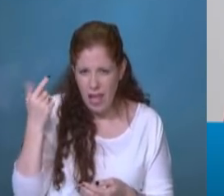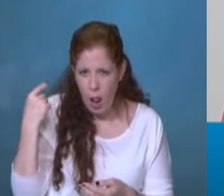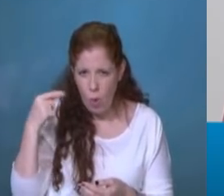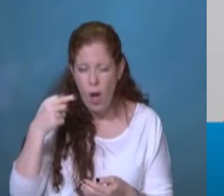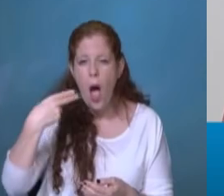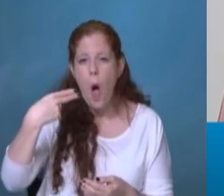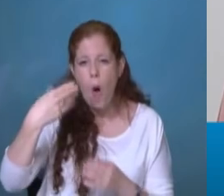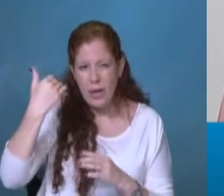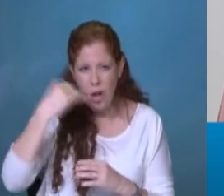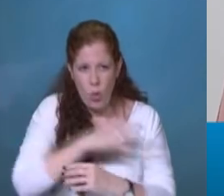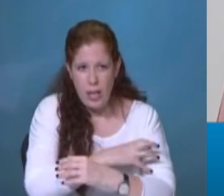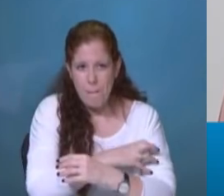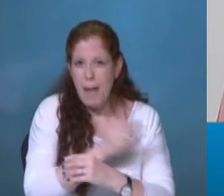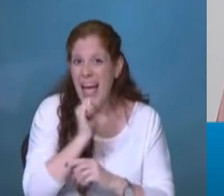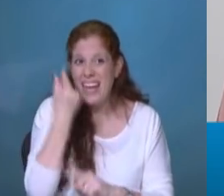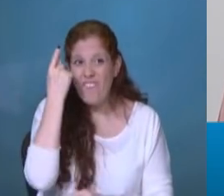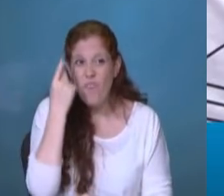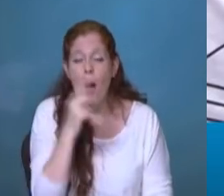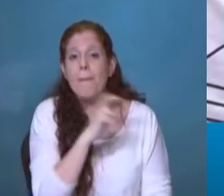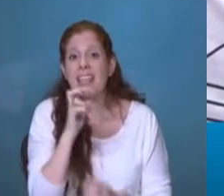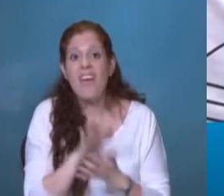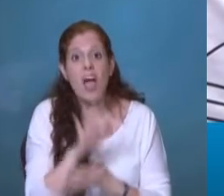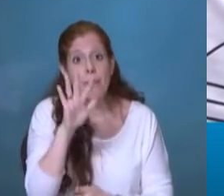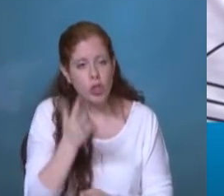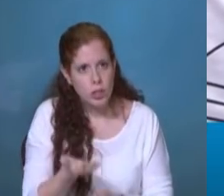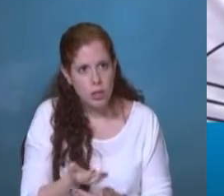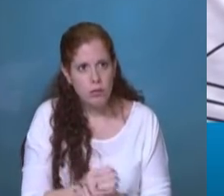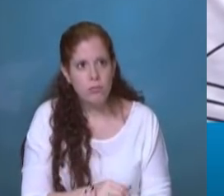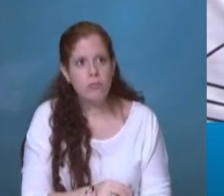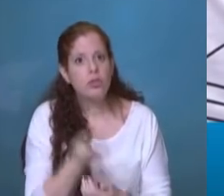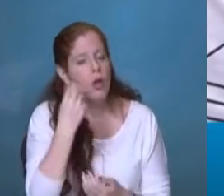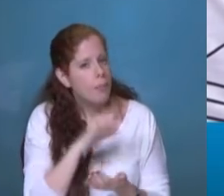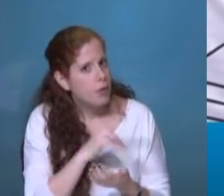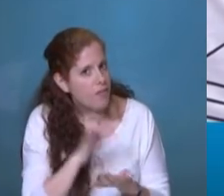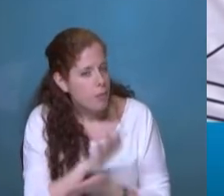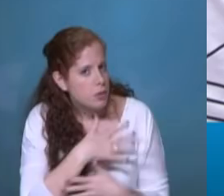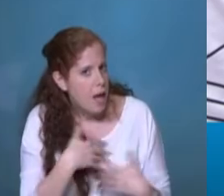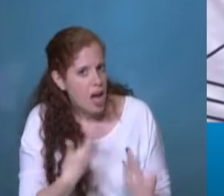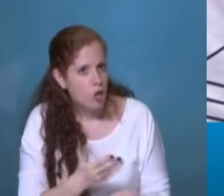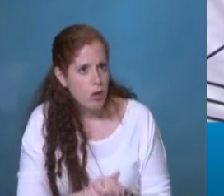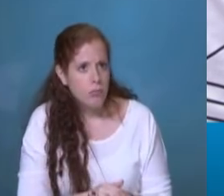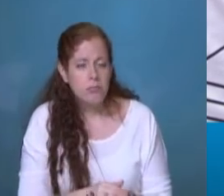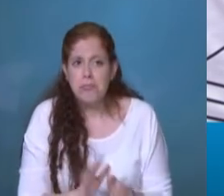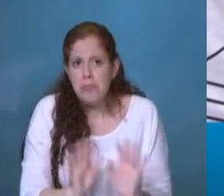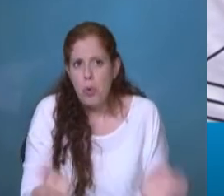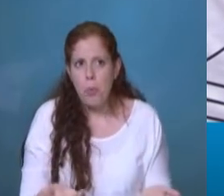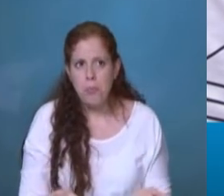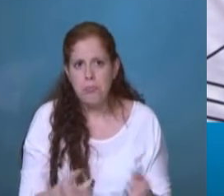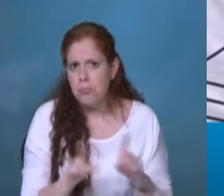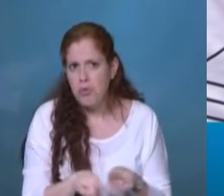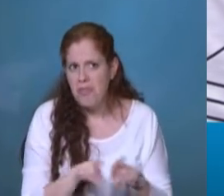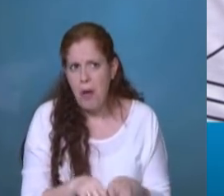הקודם הכי גבוה, זה 215. כשהיה לך 215, מה הרגשת? כלום, תודה, לא מרגיש